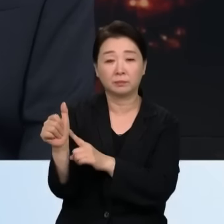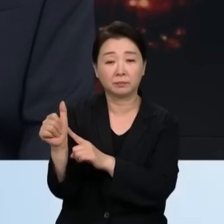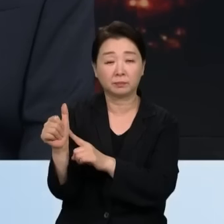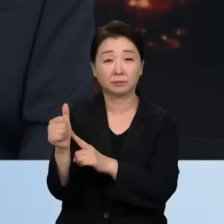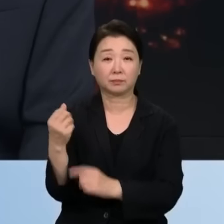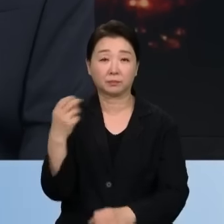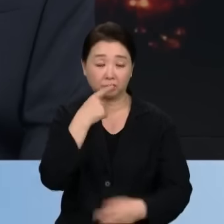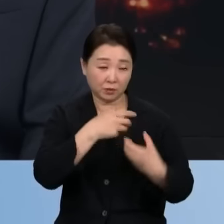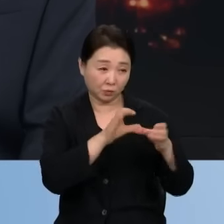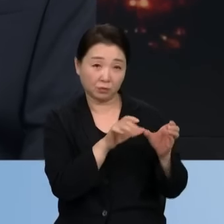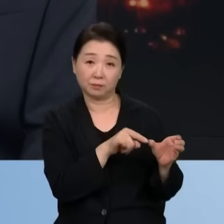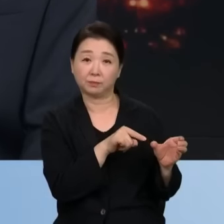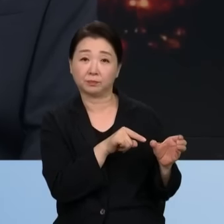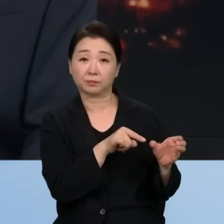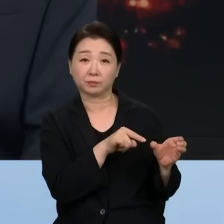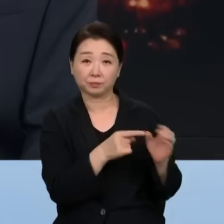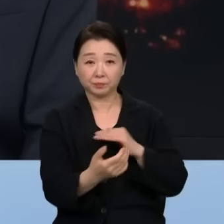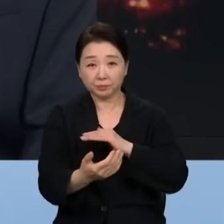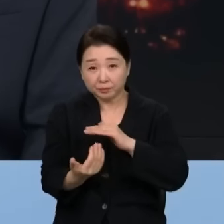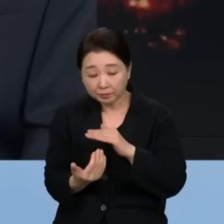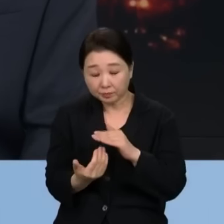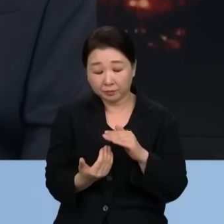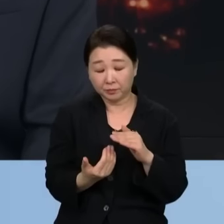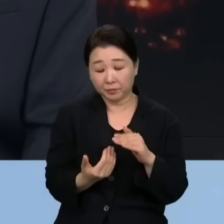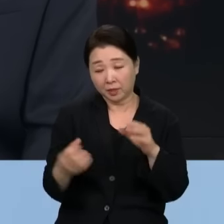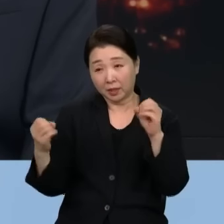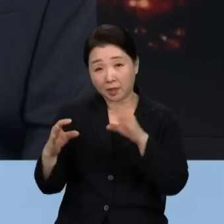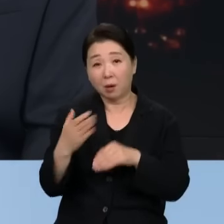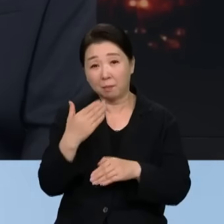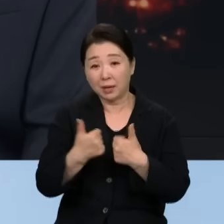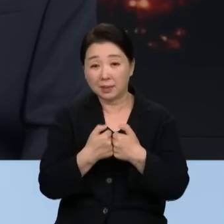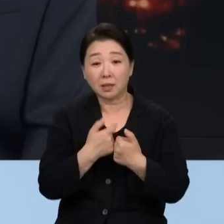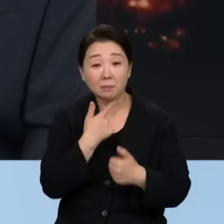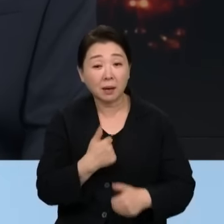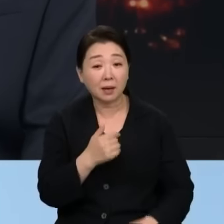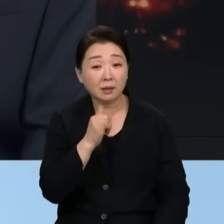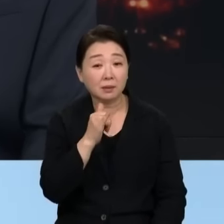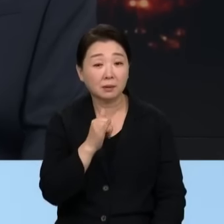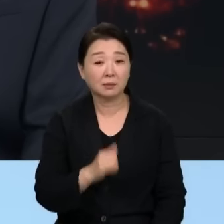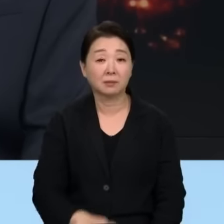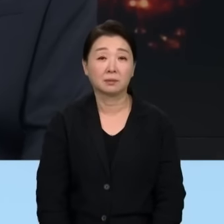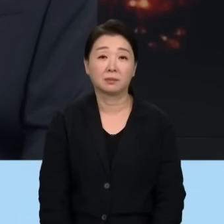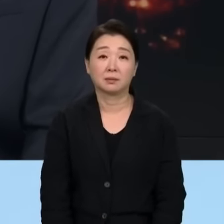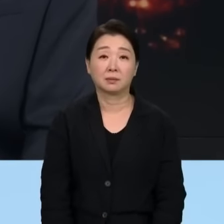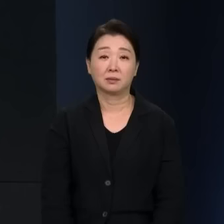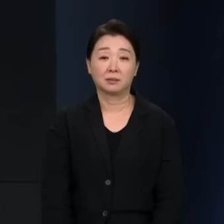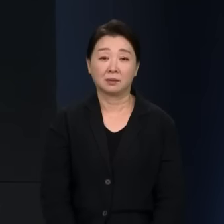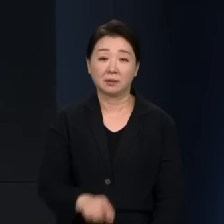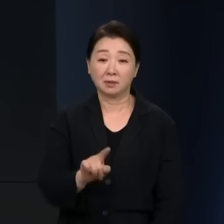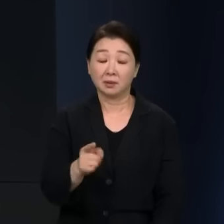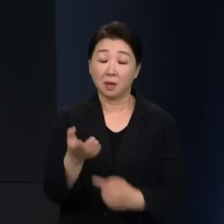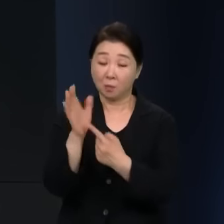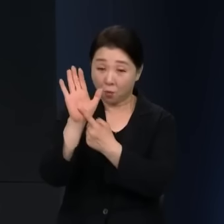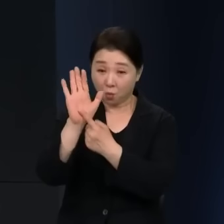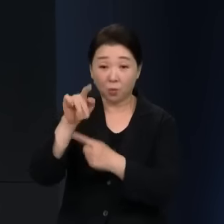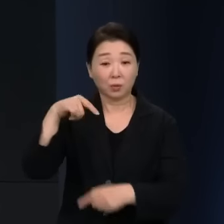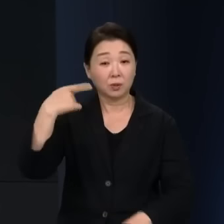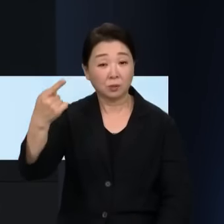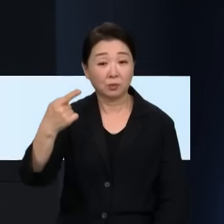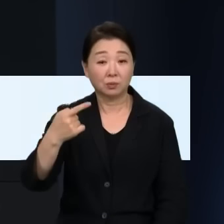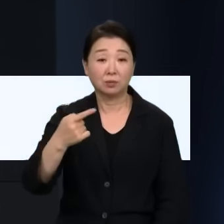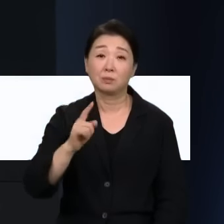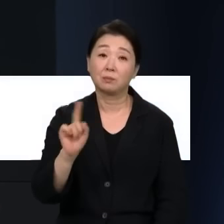아니면 민주당이라고 사선에 교감을 나누시고 상의하신게 있으십니까 예 사실 이게 보도되고 나서